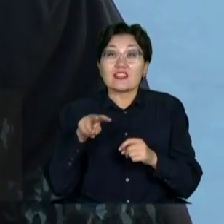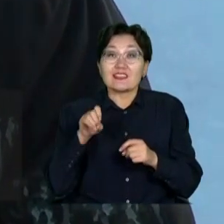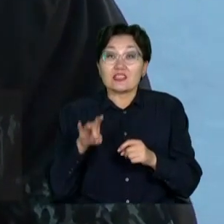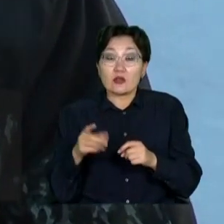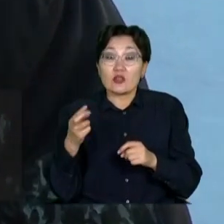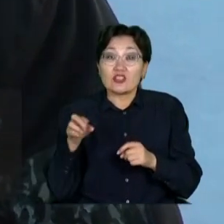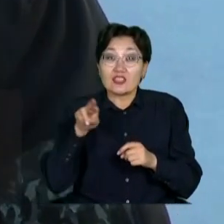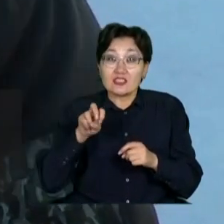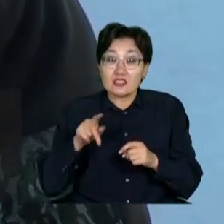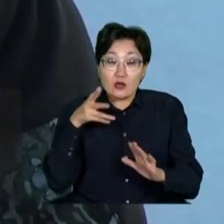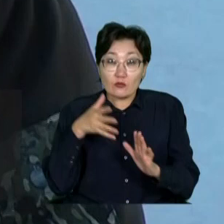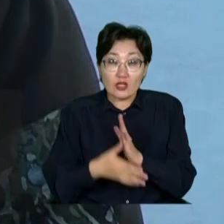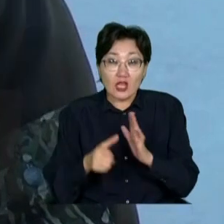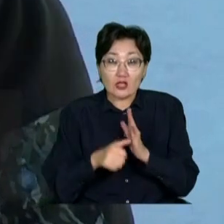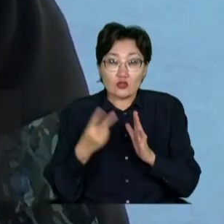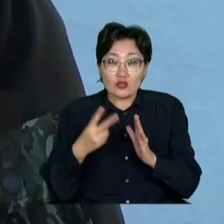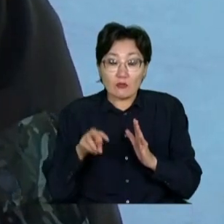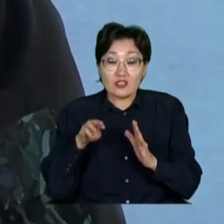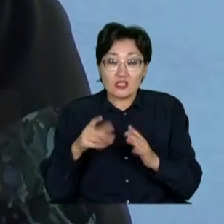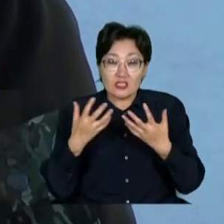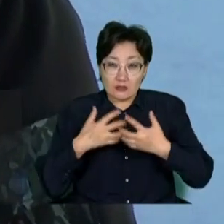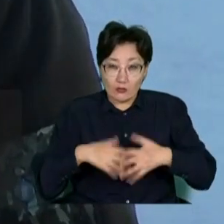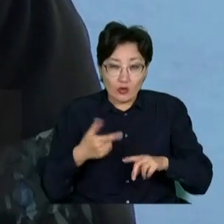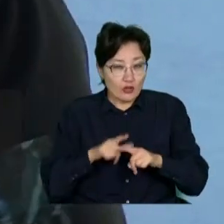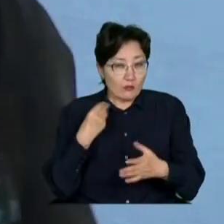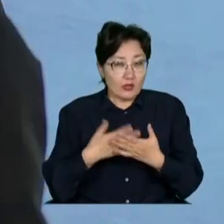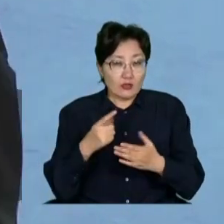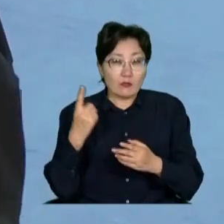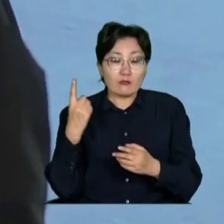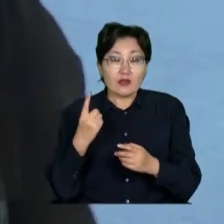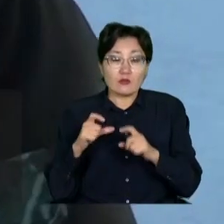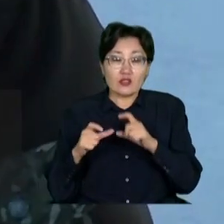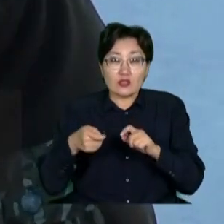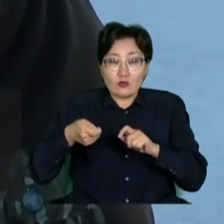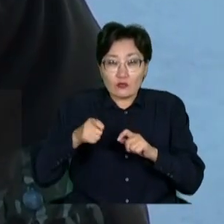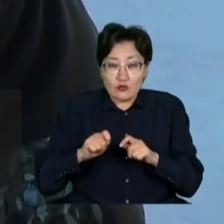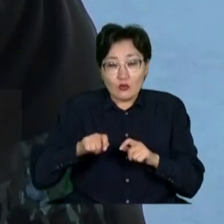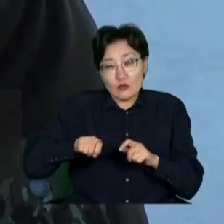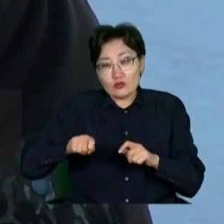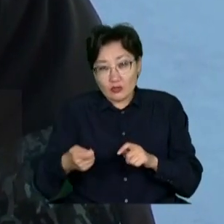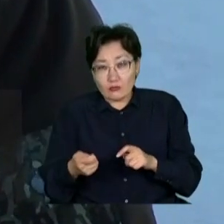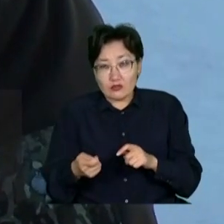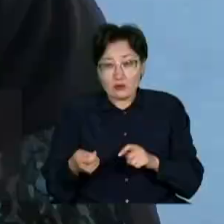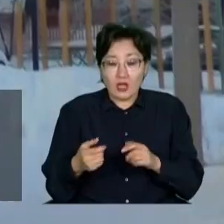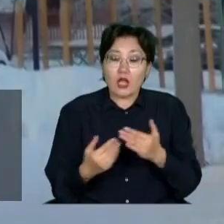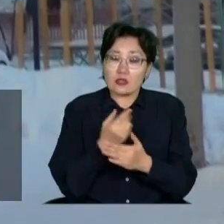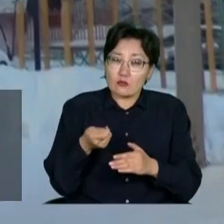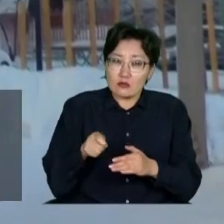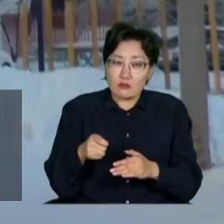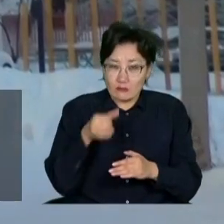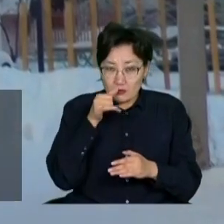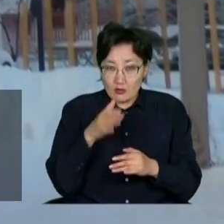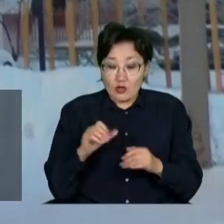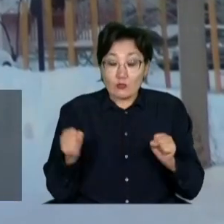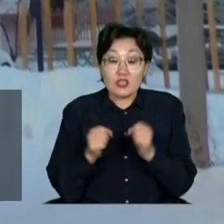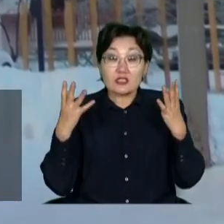кетті. 620 теңгеден санай беріңіз. Өте қымбат. Көлікті бір қыздырып алғаннан кейін өшіресің, мүлдем оталмай қалып жатыр.